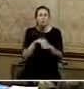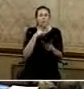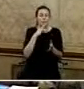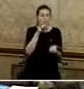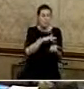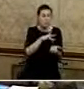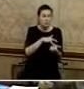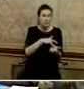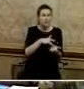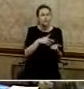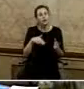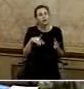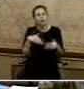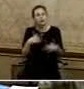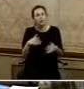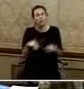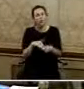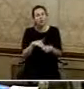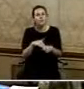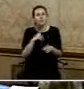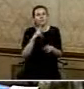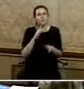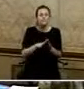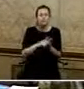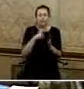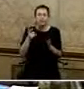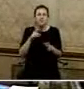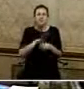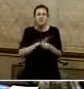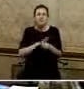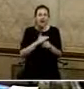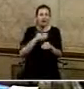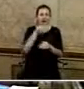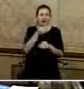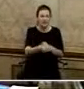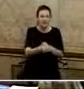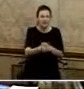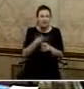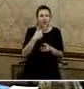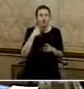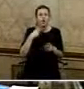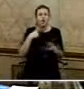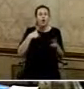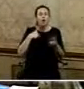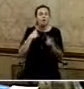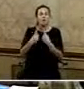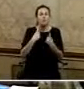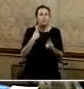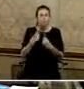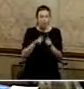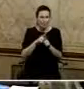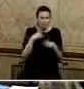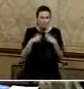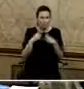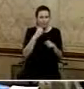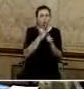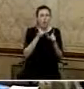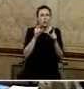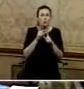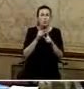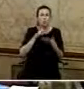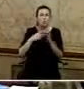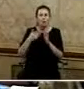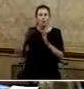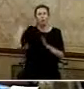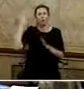centru, odnosno, s druge strane Save. Prometni je problem, dakle, imamo problem, tamo je kod tog upom isplanirano